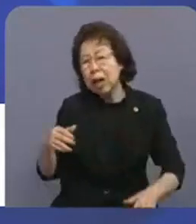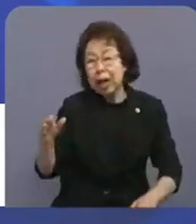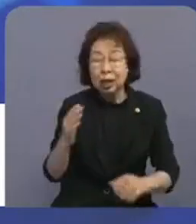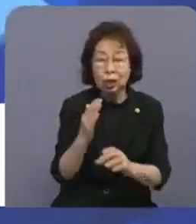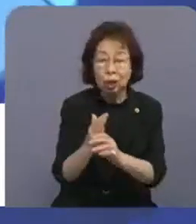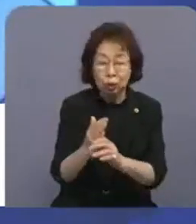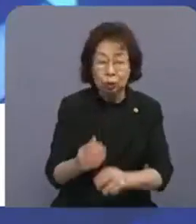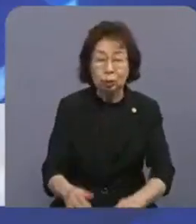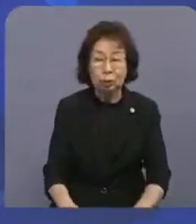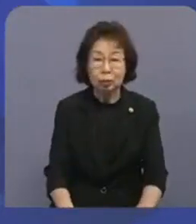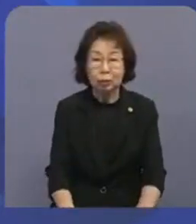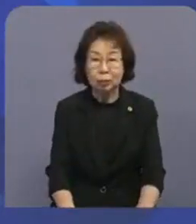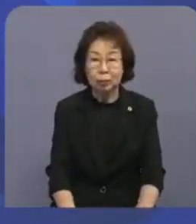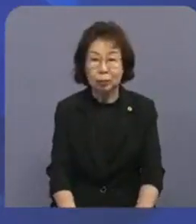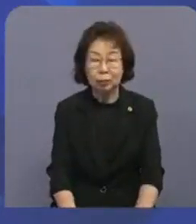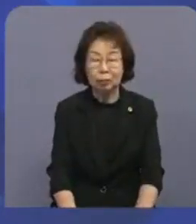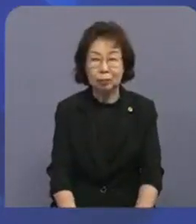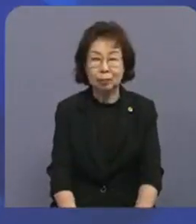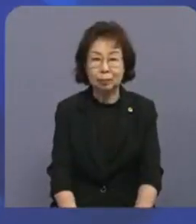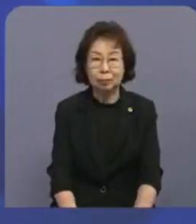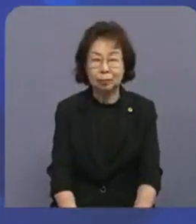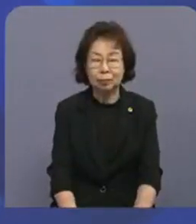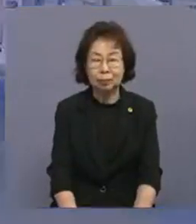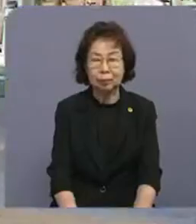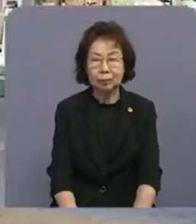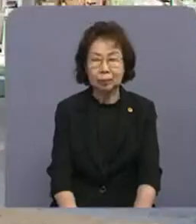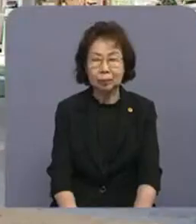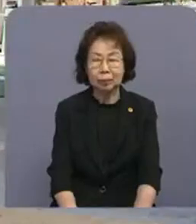있습니다. 보도에 강혜수 기자입니다.